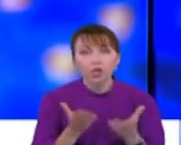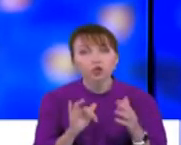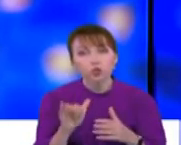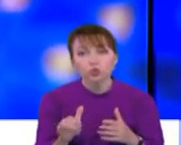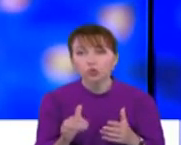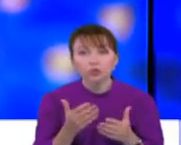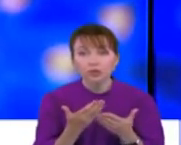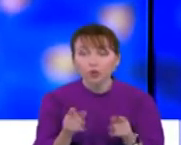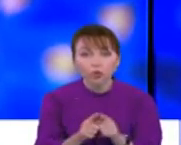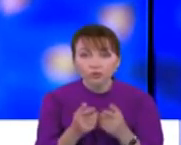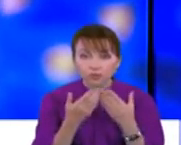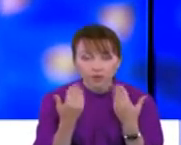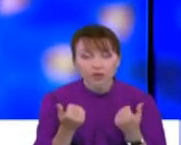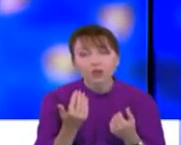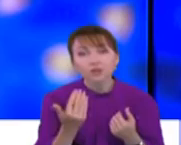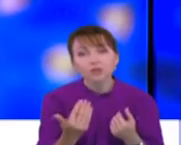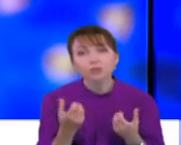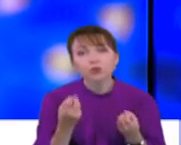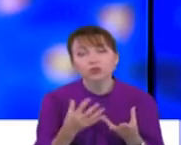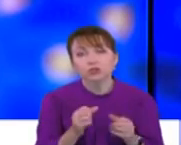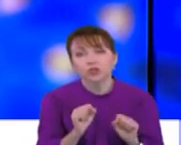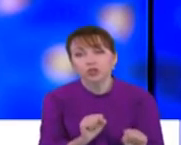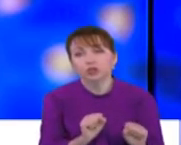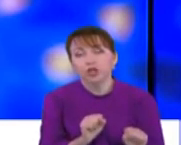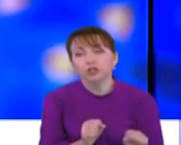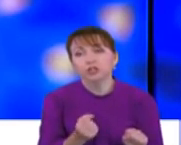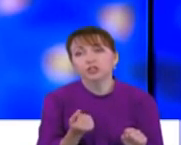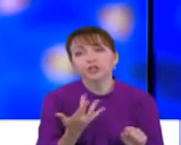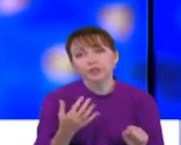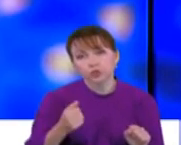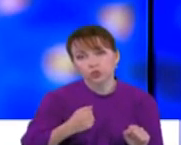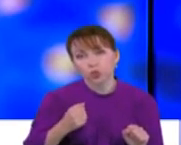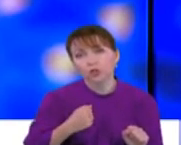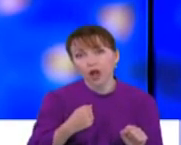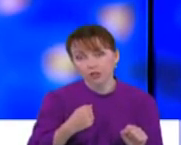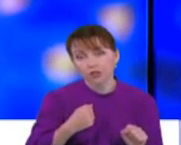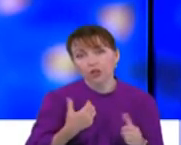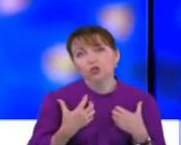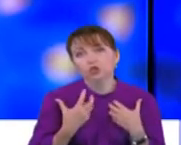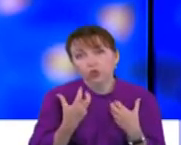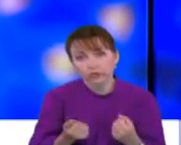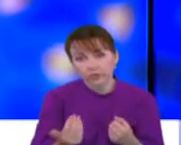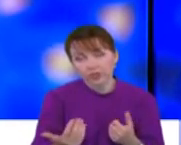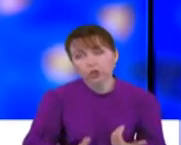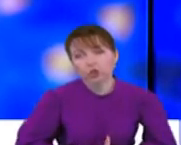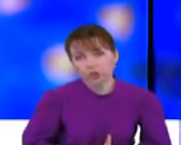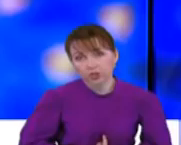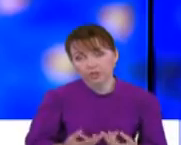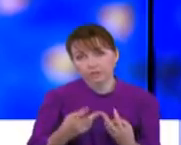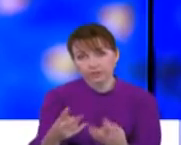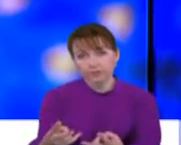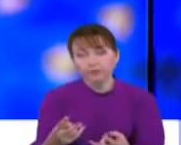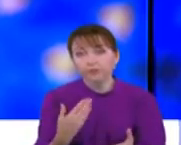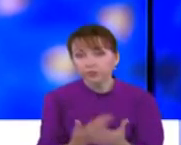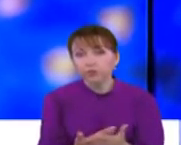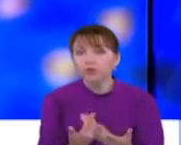того немає, то ти захищаєшся кількістю солдат, їх здоров'ям і життям. І тому от